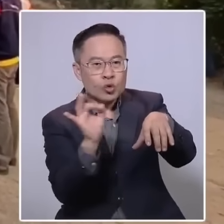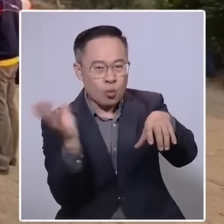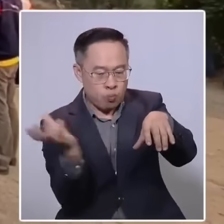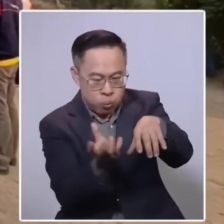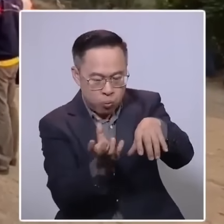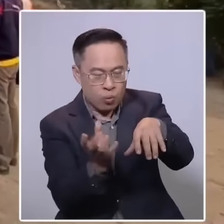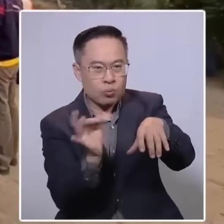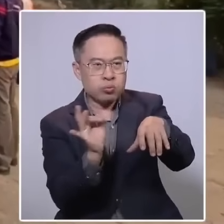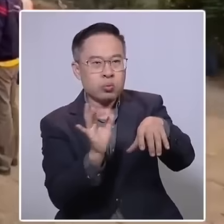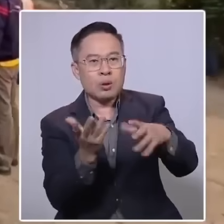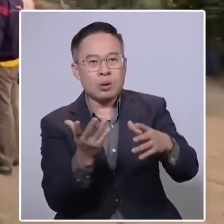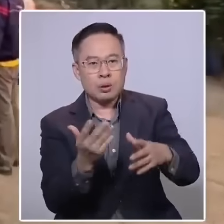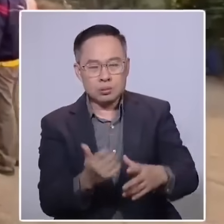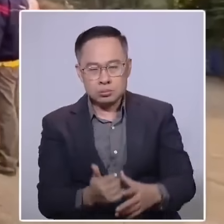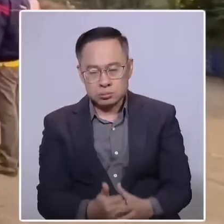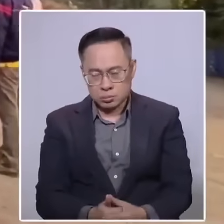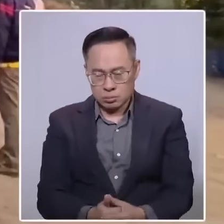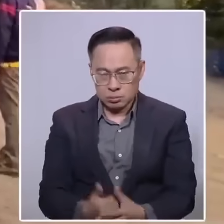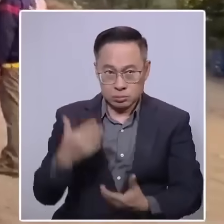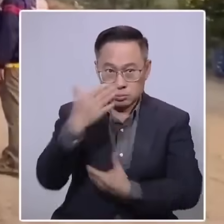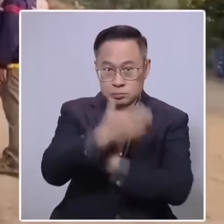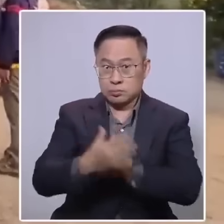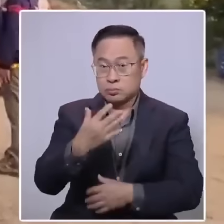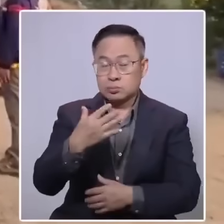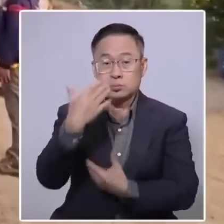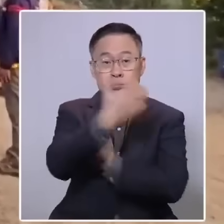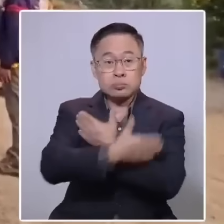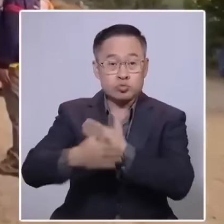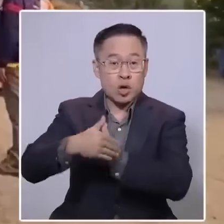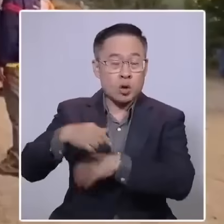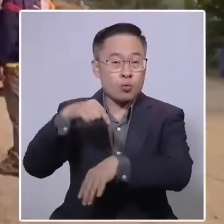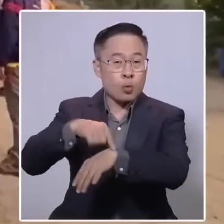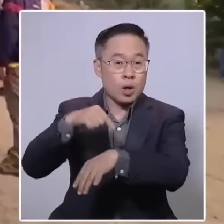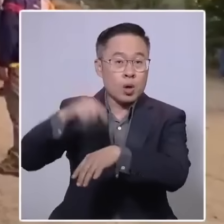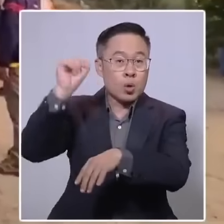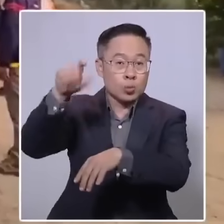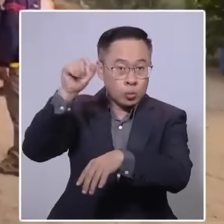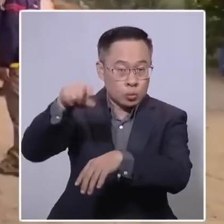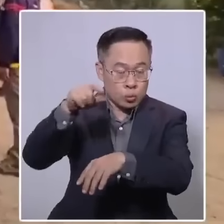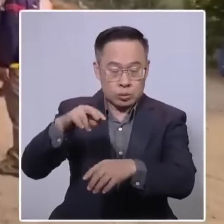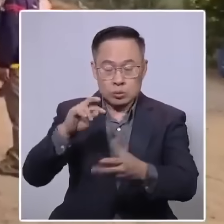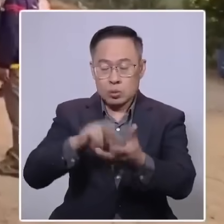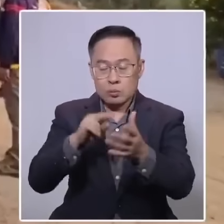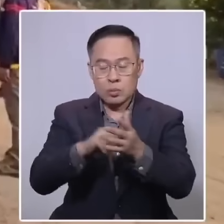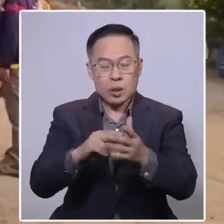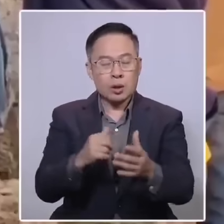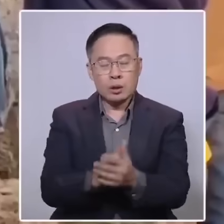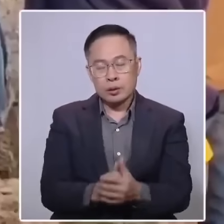เบรกไม่ทันจริงๆแต่ก็ต้องขอแสดงความเสียใจกับครอบครัวผู้เสียชีวิตด้วยนะคะ